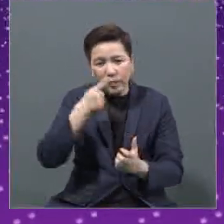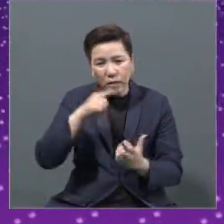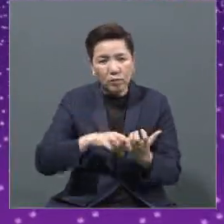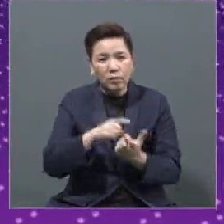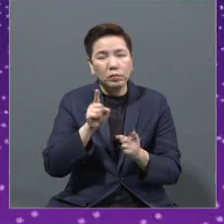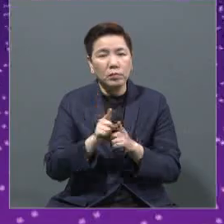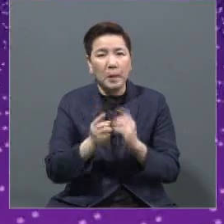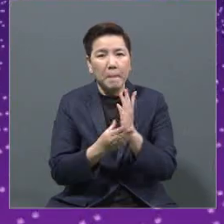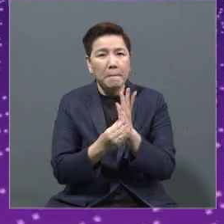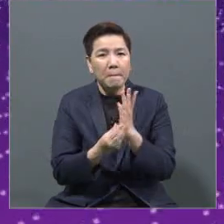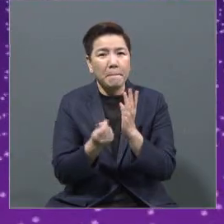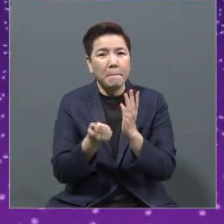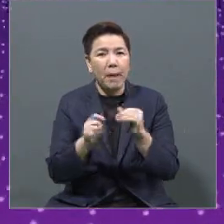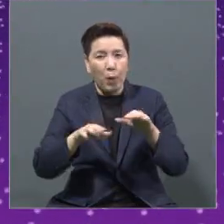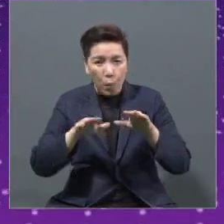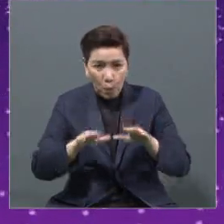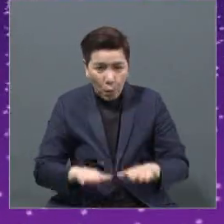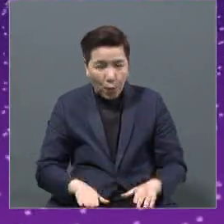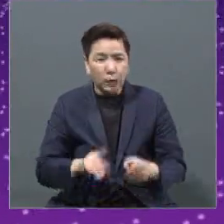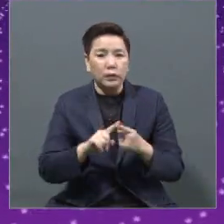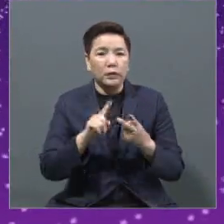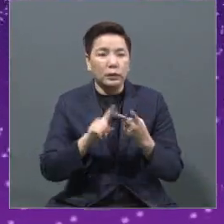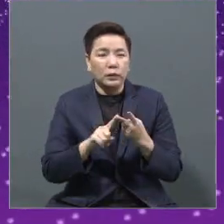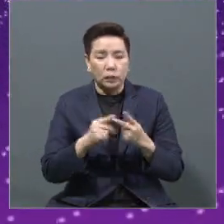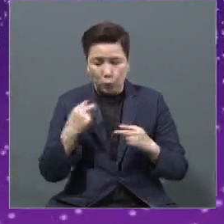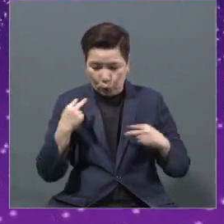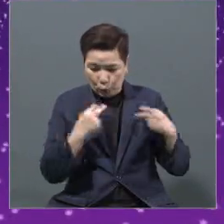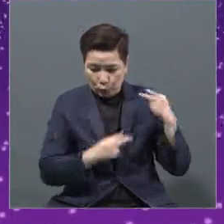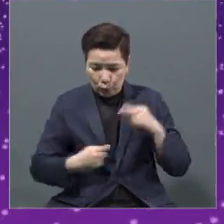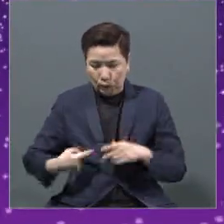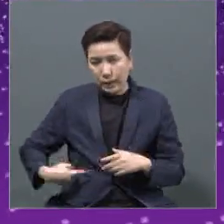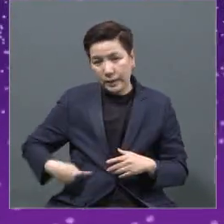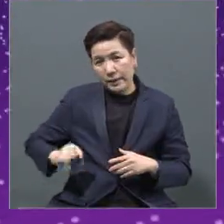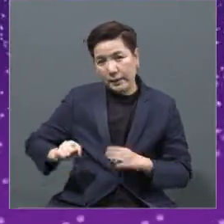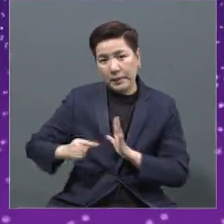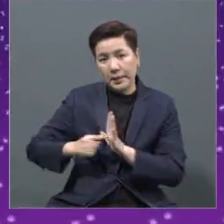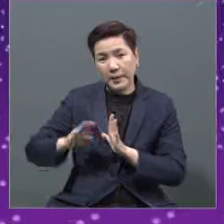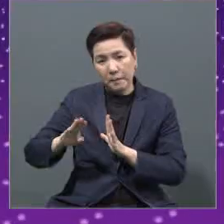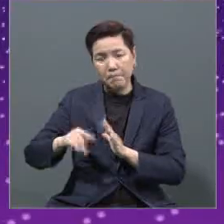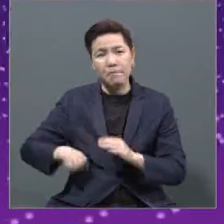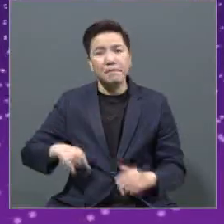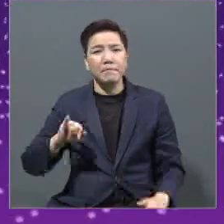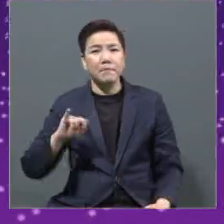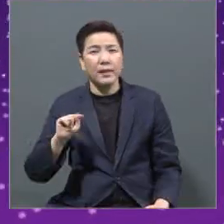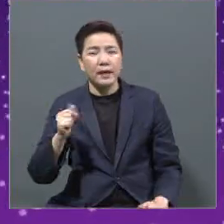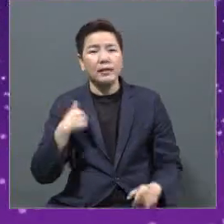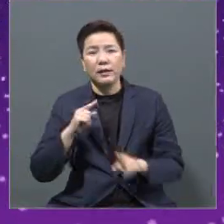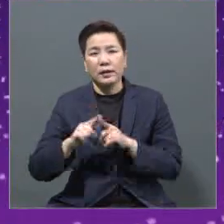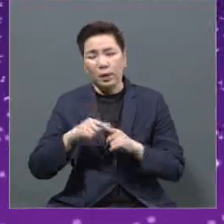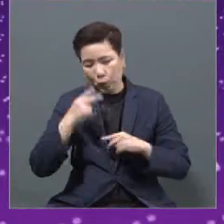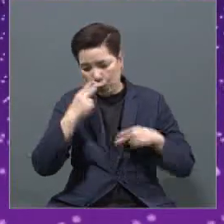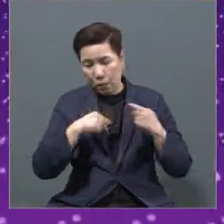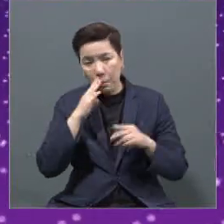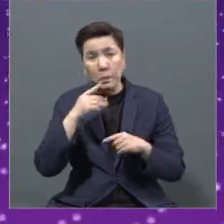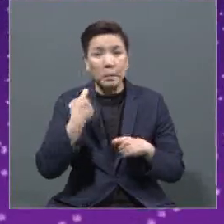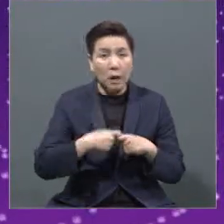จะลดไขมันนะช่วยในการที่จะดูแลเรื่องของตับไตพระสงฆ์องคเจ้าได้ด้วยอ่ะอค่ะหรือว่าอาจจะยากเกิน